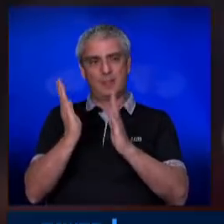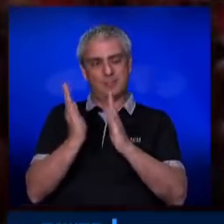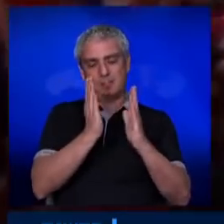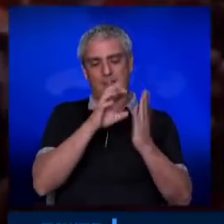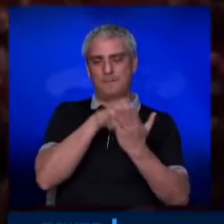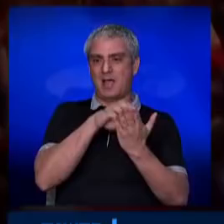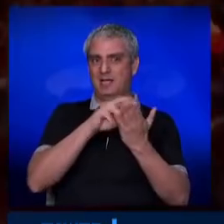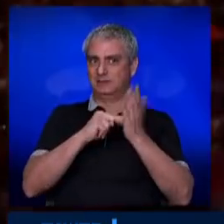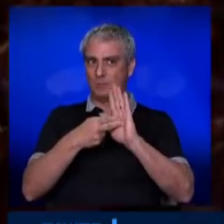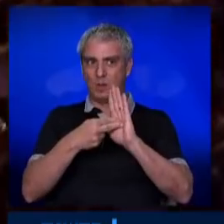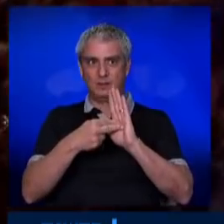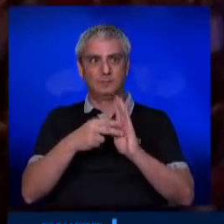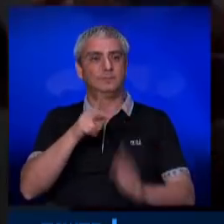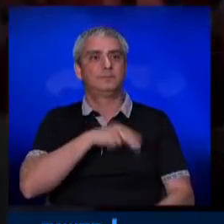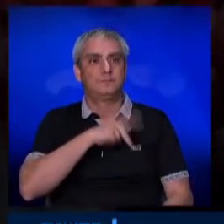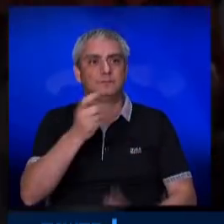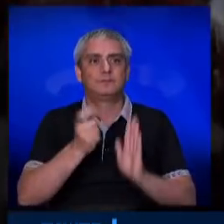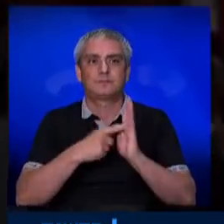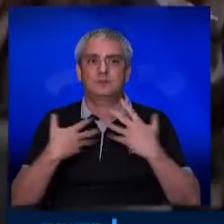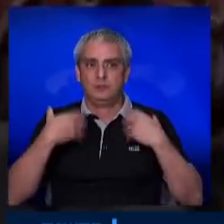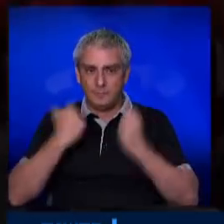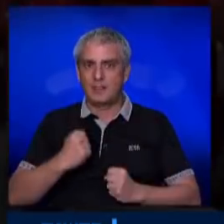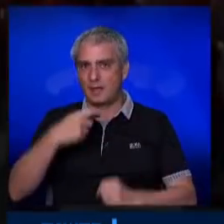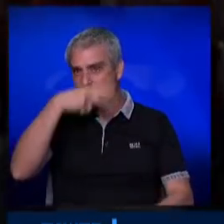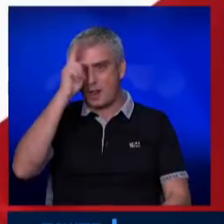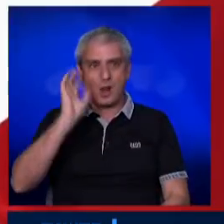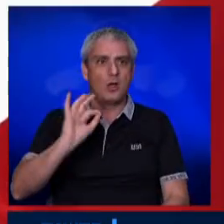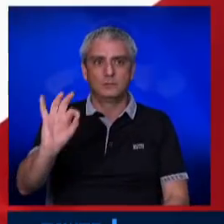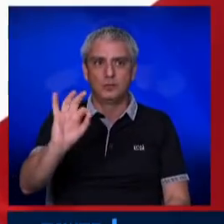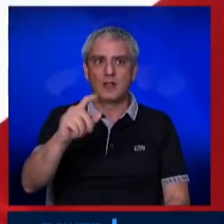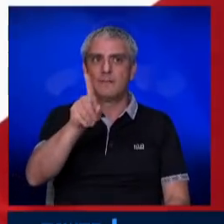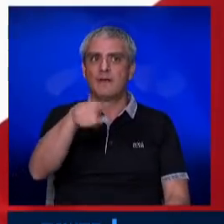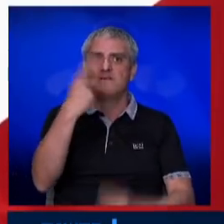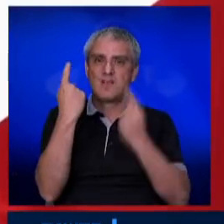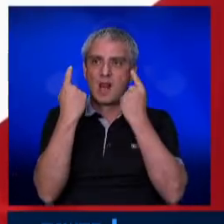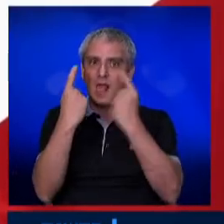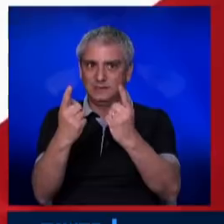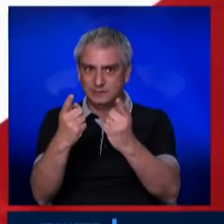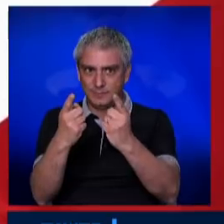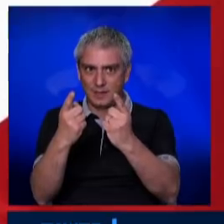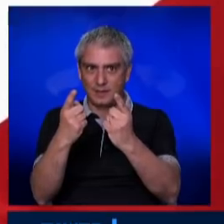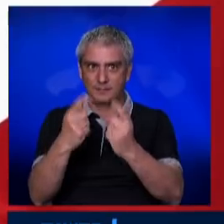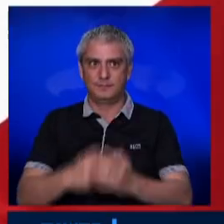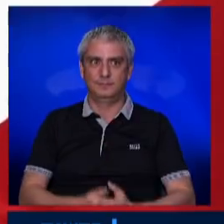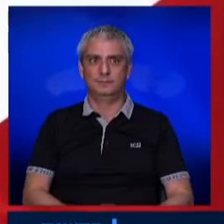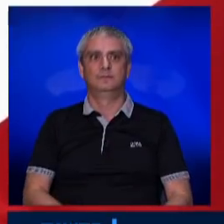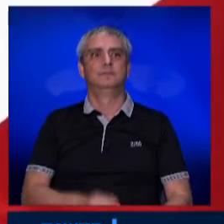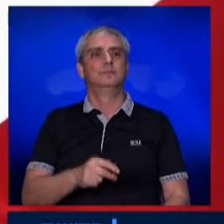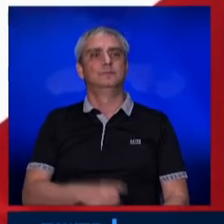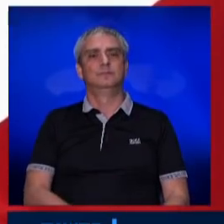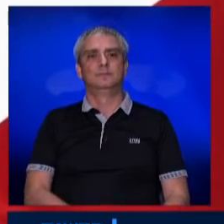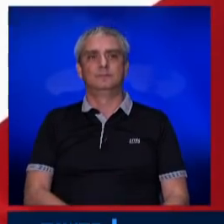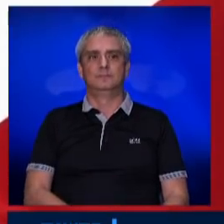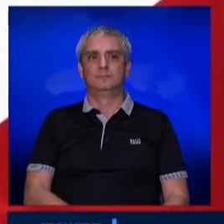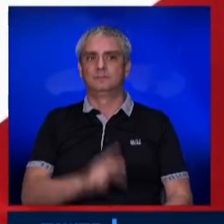המרכז הפוליטי. Vous avez le devoir, vous avez le devoir d'exiger la sécurité pour vos parents et pour vous-même.